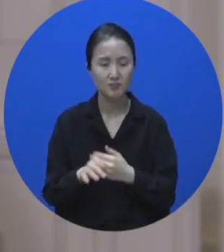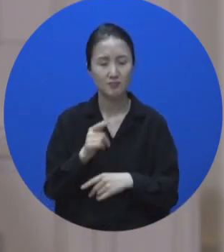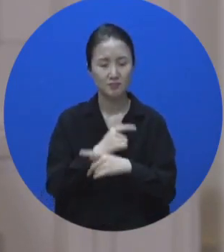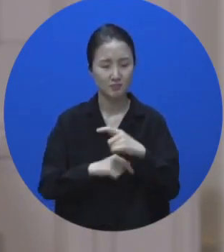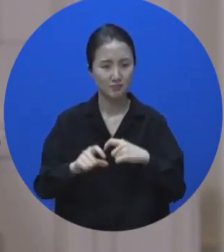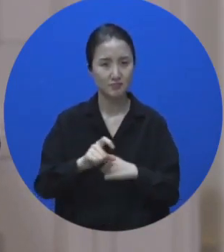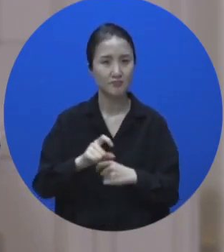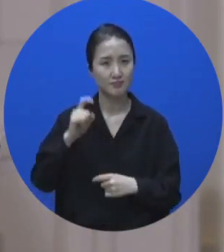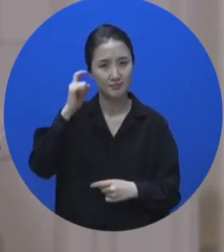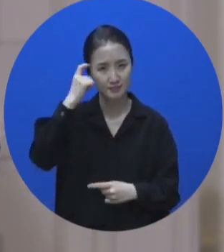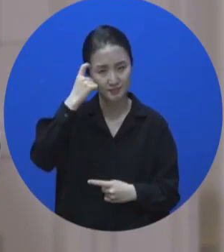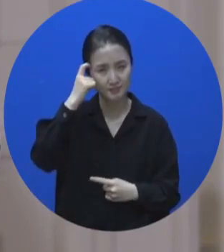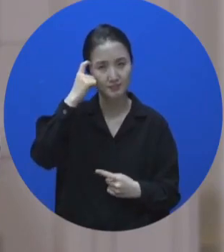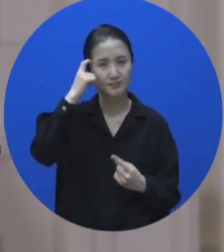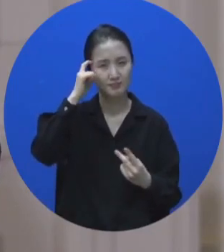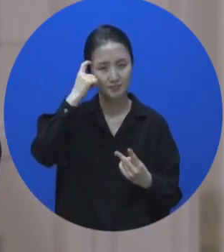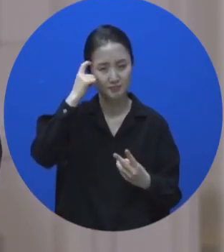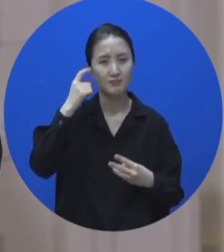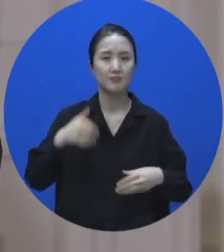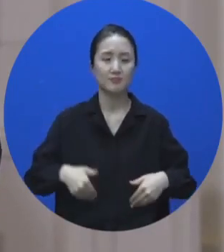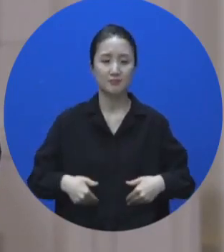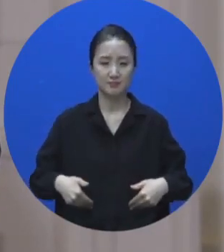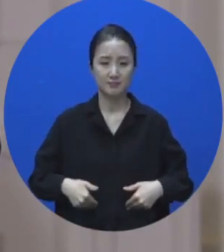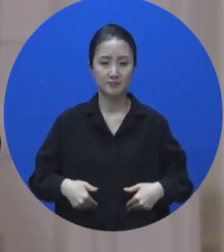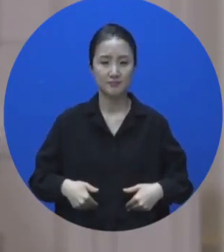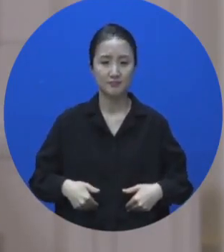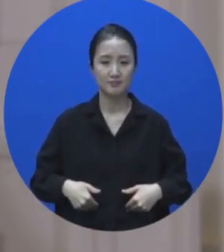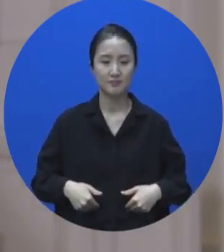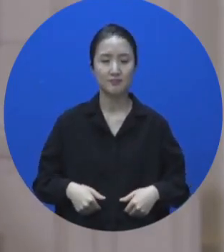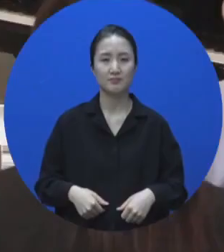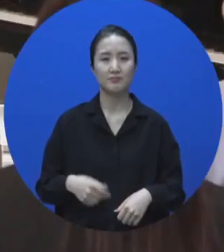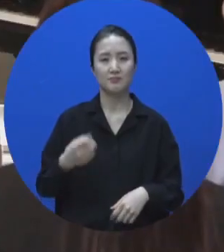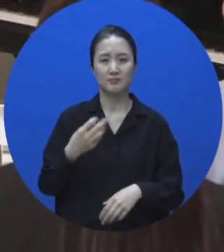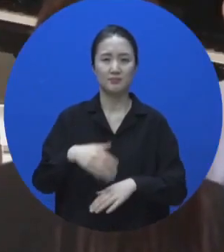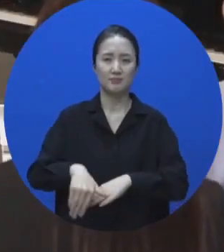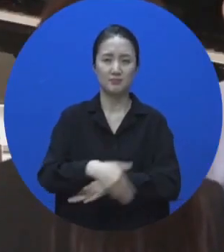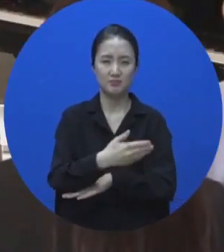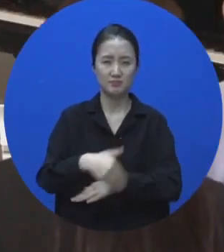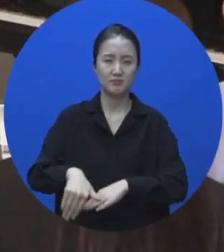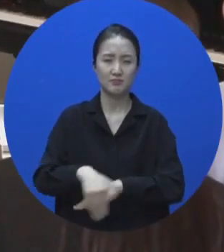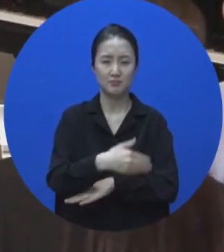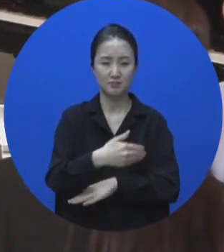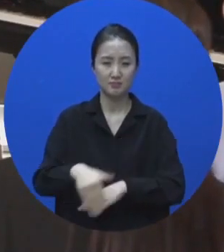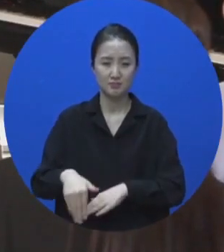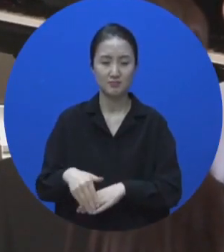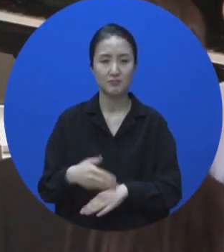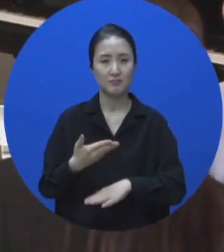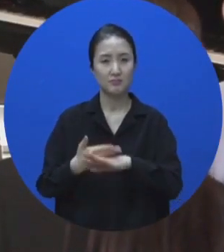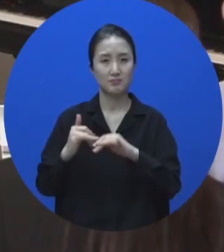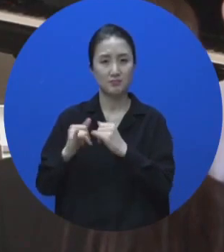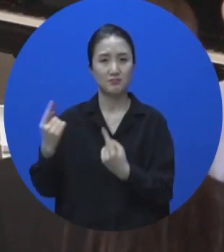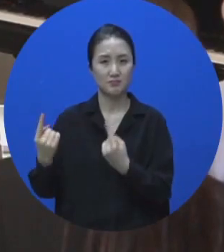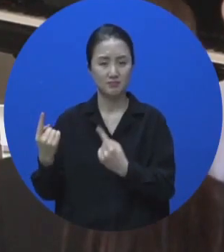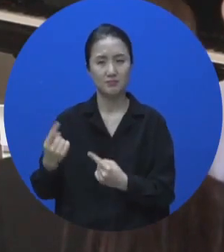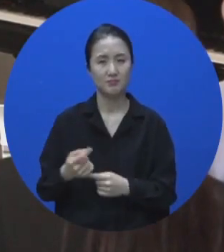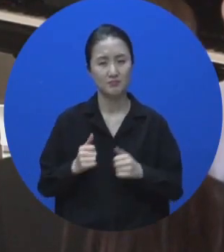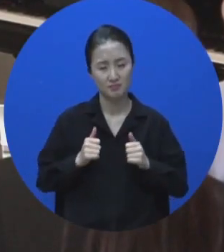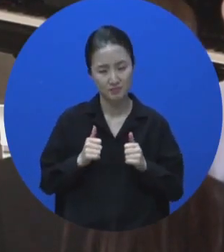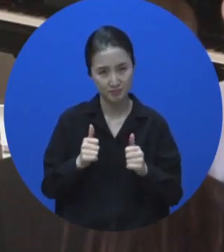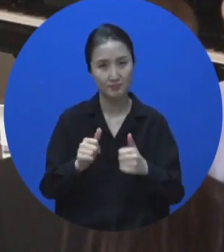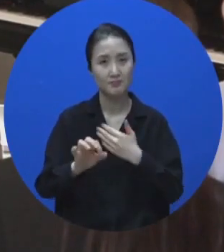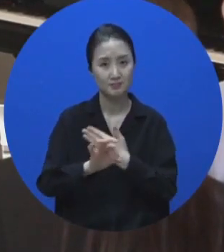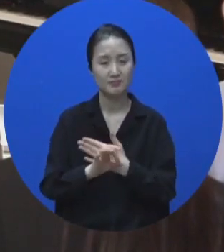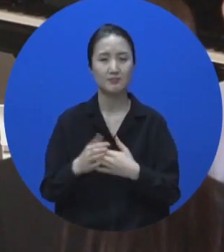면서 한번 생각하구 두 번 생각하고 그리고 한번 갈 거 두 번 가구 3번 간다면 남들보다 더